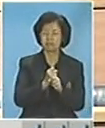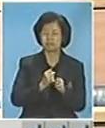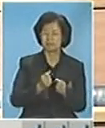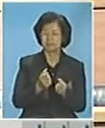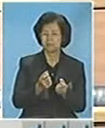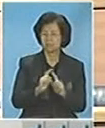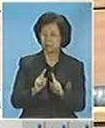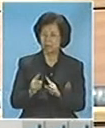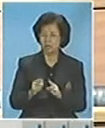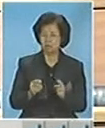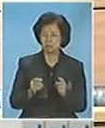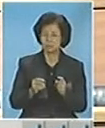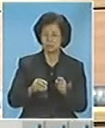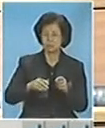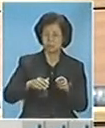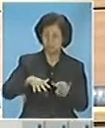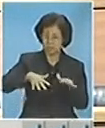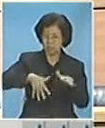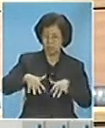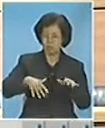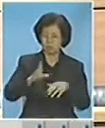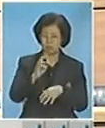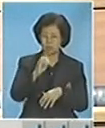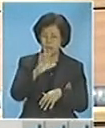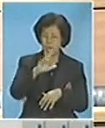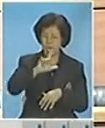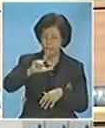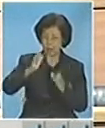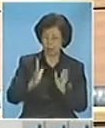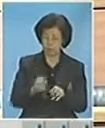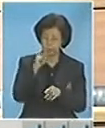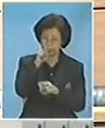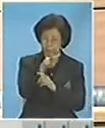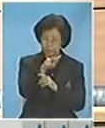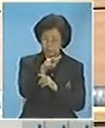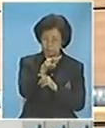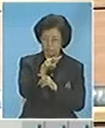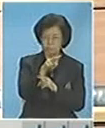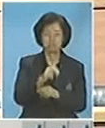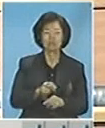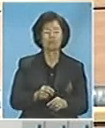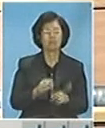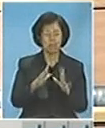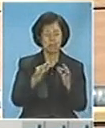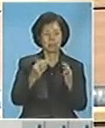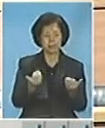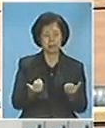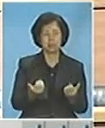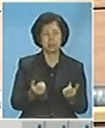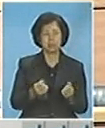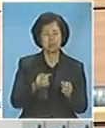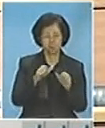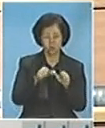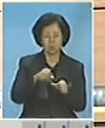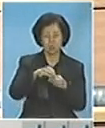เป็นที่จับตามองของพี่น้องทั้ง65ล้านคนหรือ66ล้านคนและประเด็นนี้ก็เป็นเรื่องที่อยู่ใน